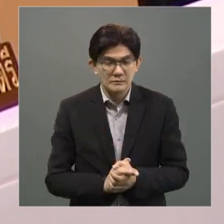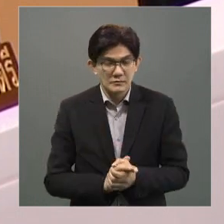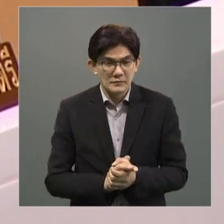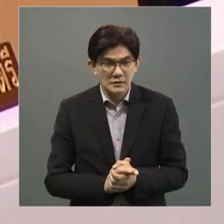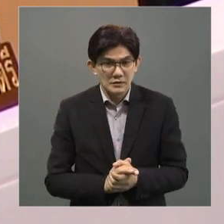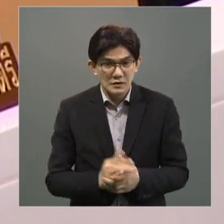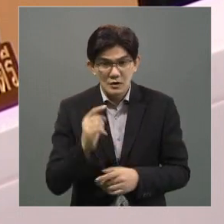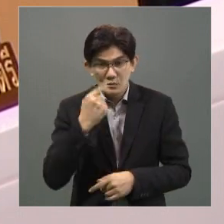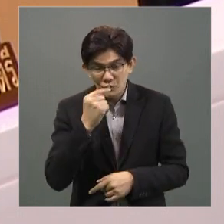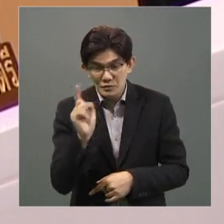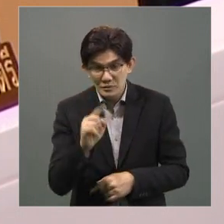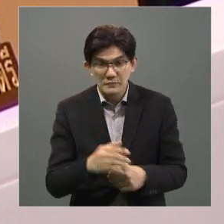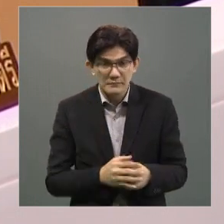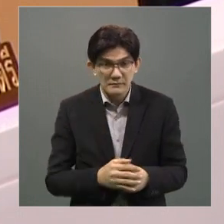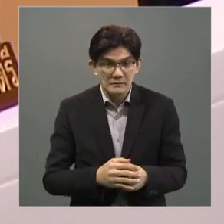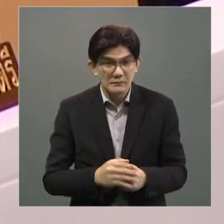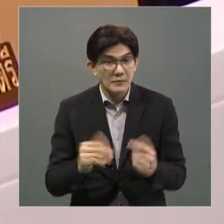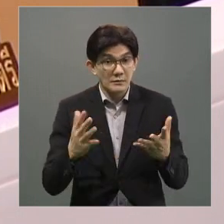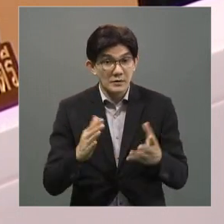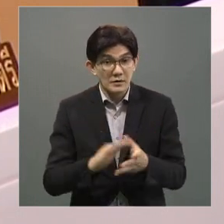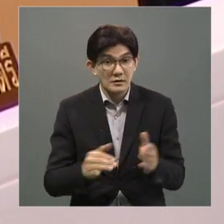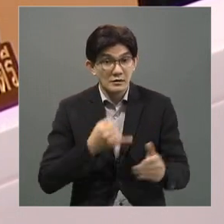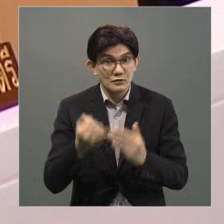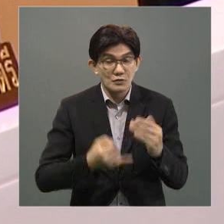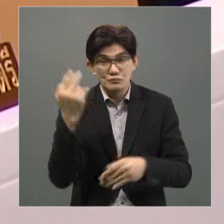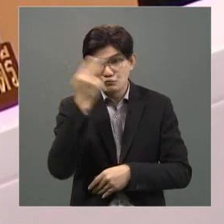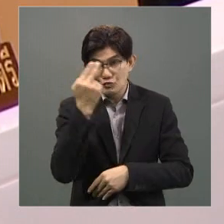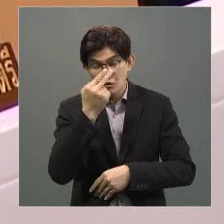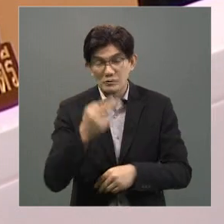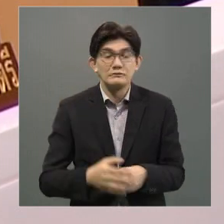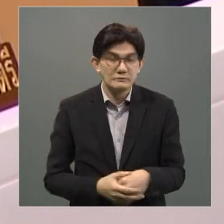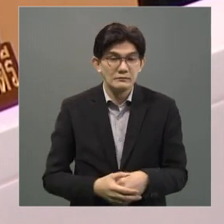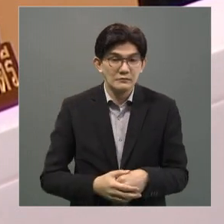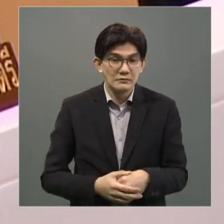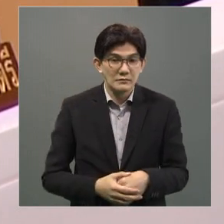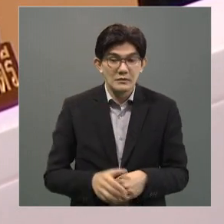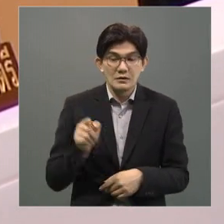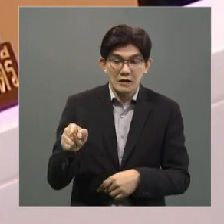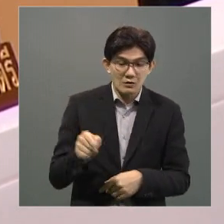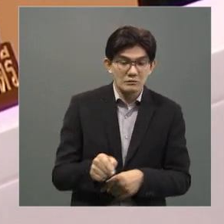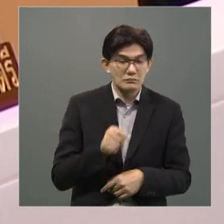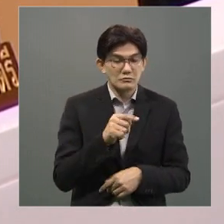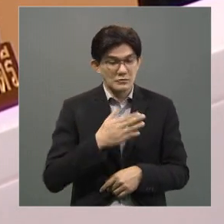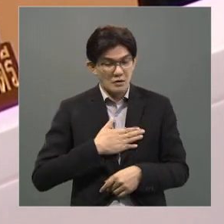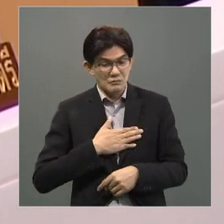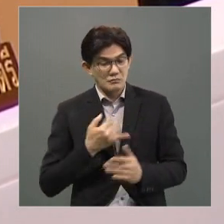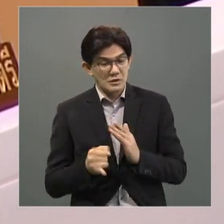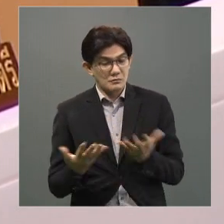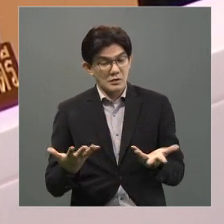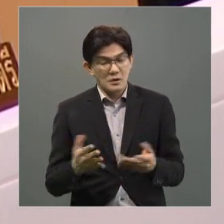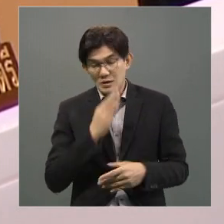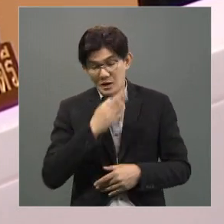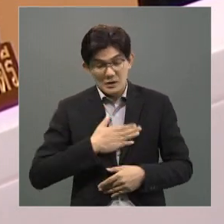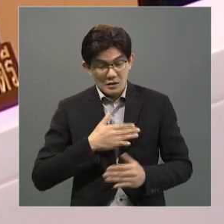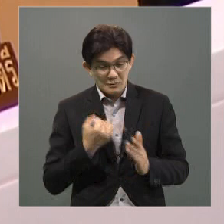าตใช้คำพูดคุณชัยวัฒน์ว่าไม่มีหรอกครับจบแบบรอๆไม่เขาก็เราต้องผิดเมื่อเรา